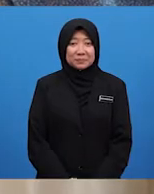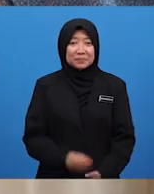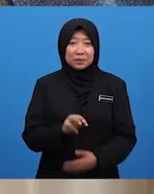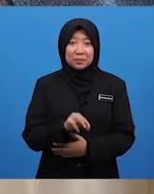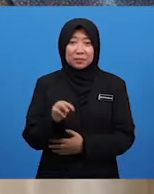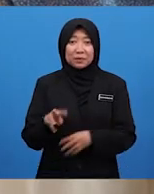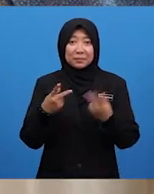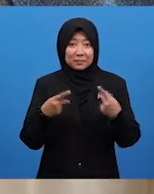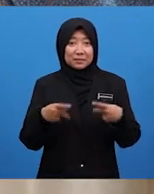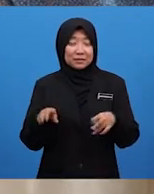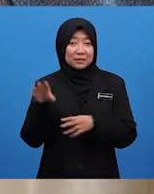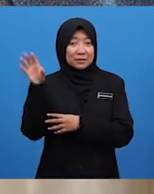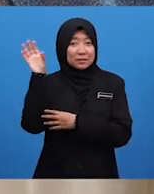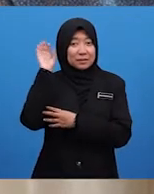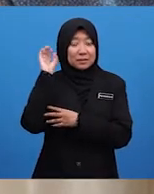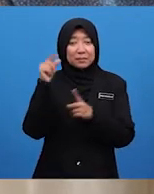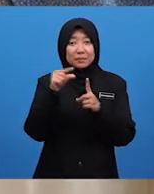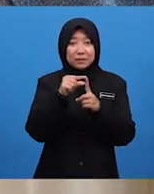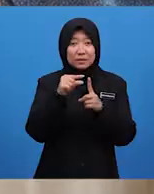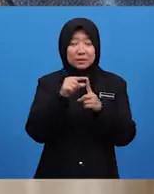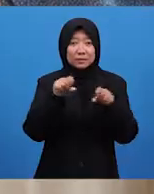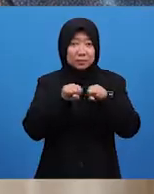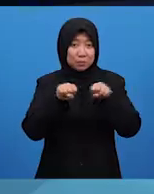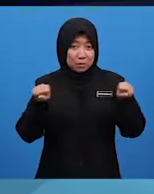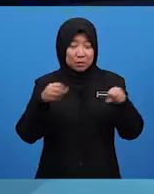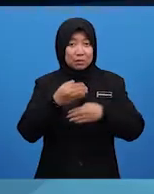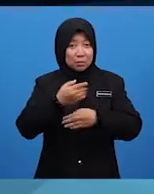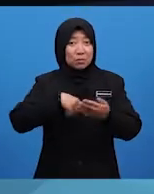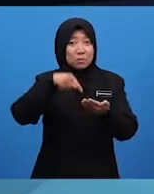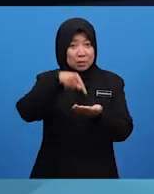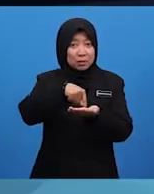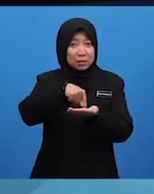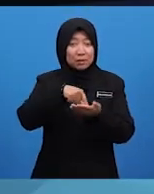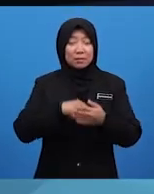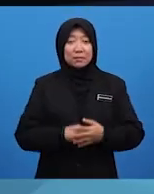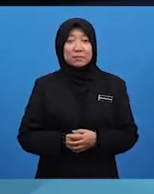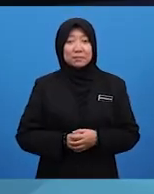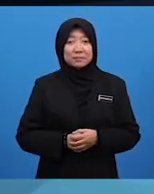Murid-murid pernah mendengar perkataan smoking sebelum ini?